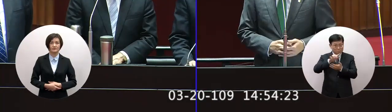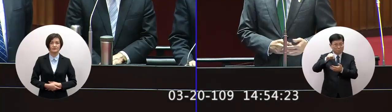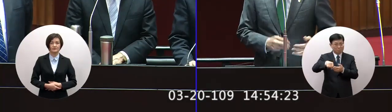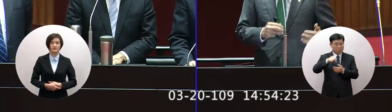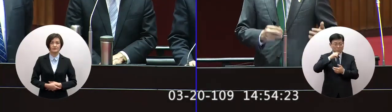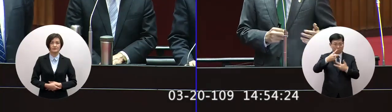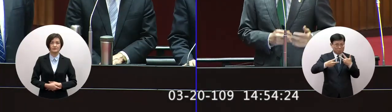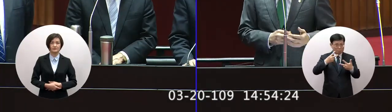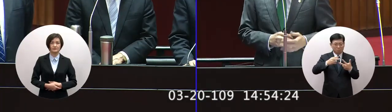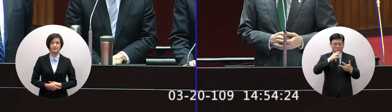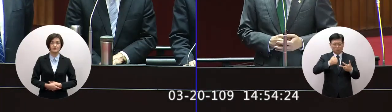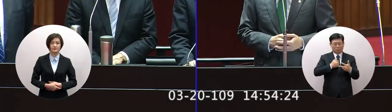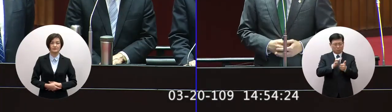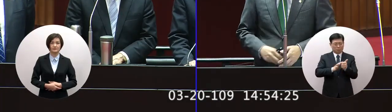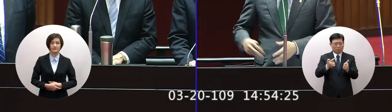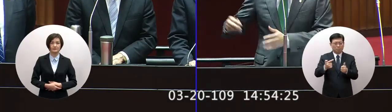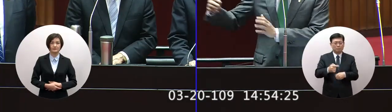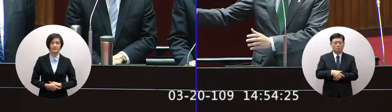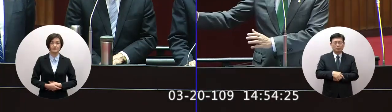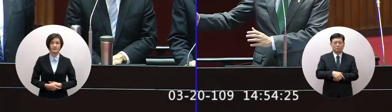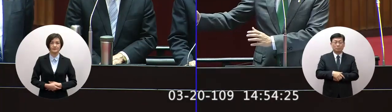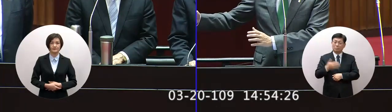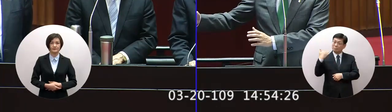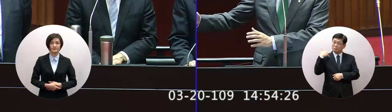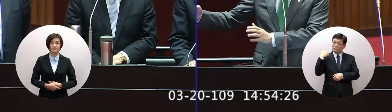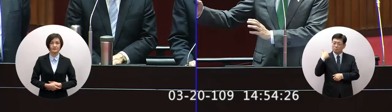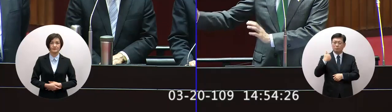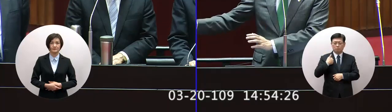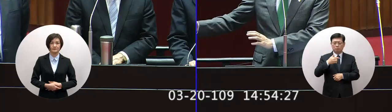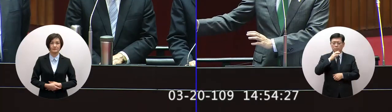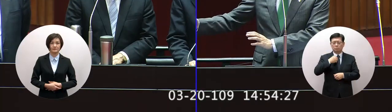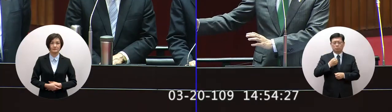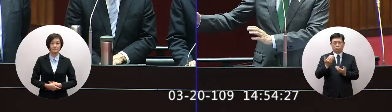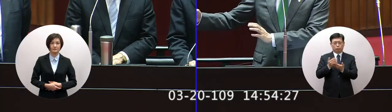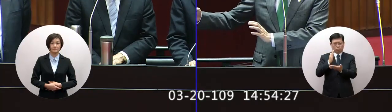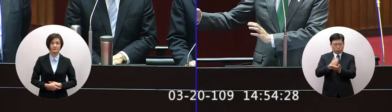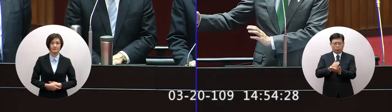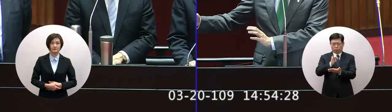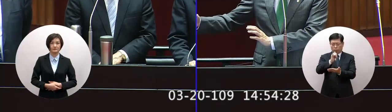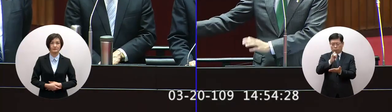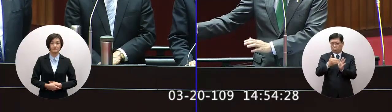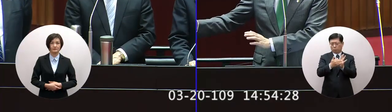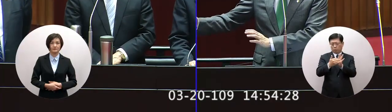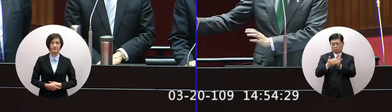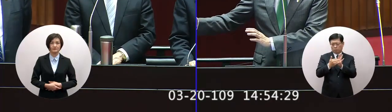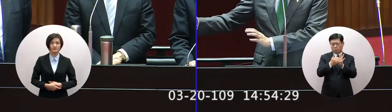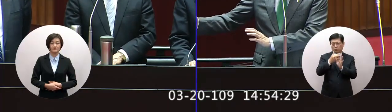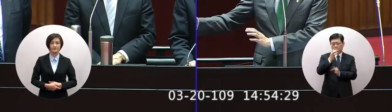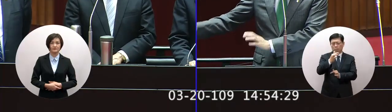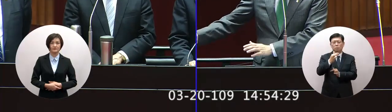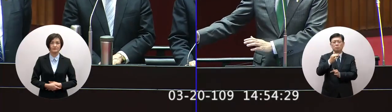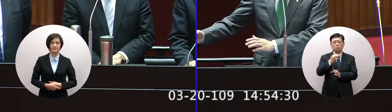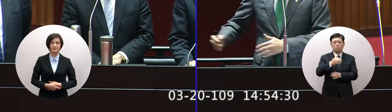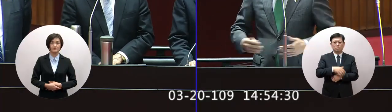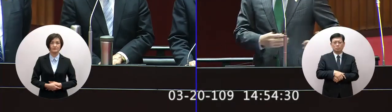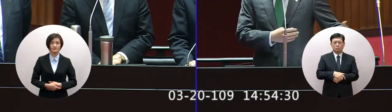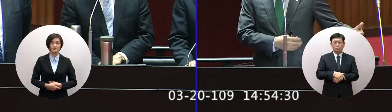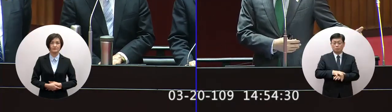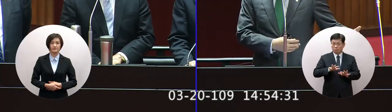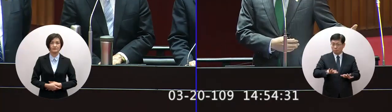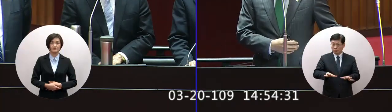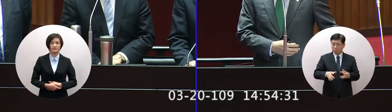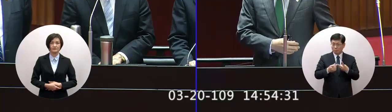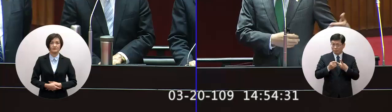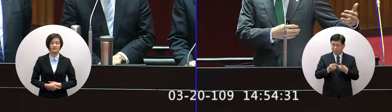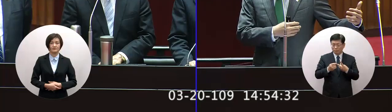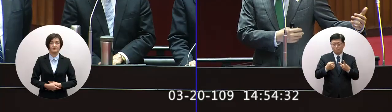这两个礼拜是关键的时刻。上一波我们透过停课的方式做了非常好的一个预防性的这个处理，这